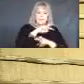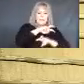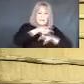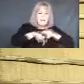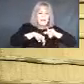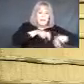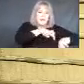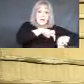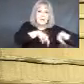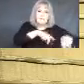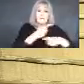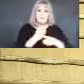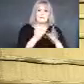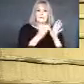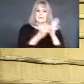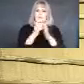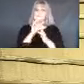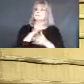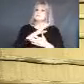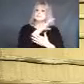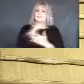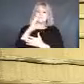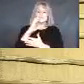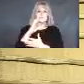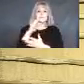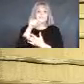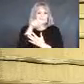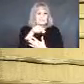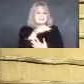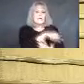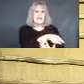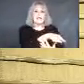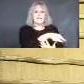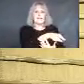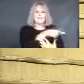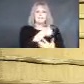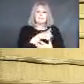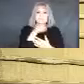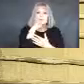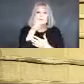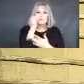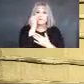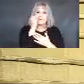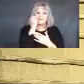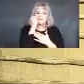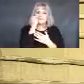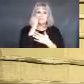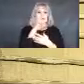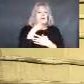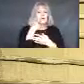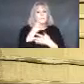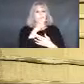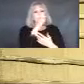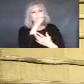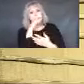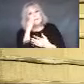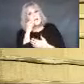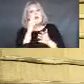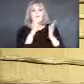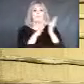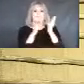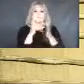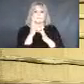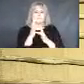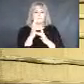inzichtpunt. Jesus is die Christus en dit is die nuus. Dis hier ook die nuus. Dit gaan alles oor die naam